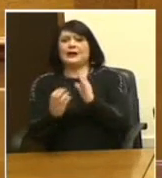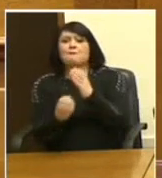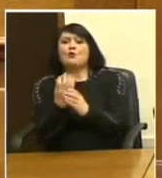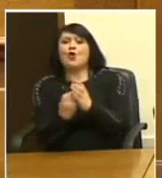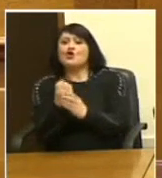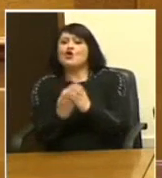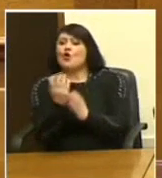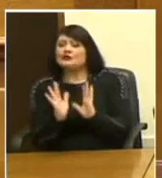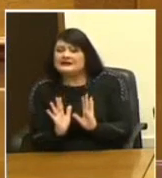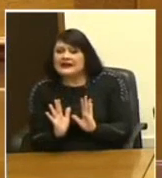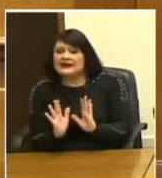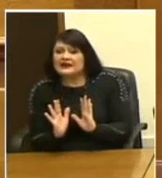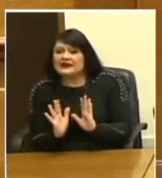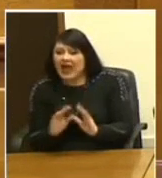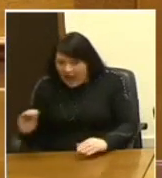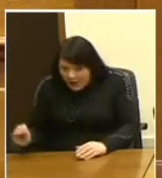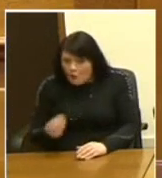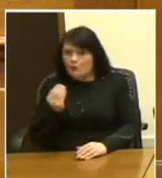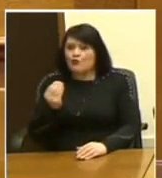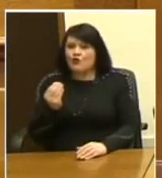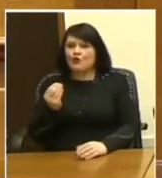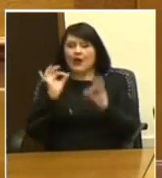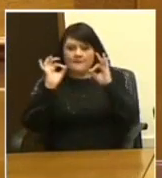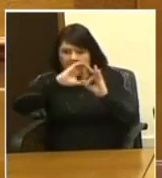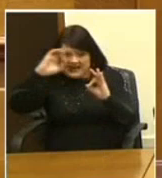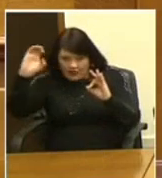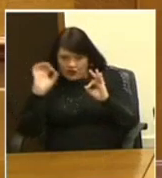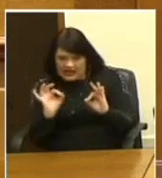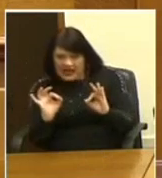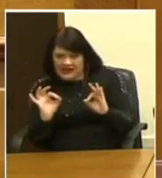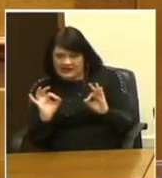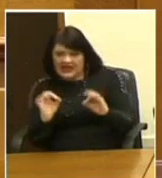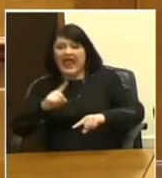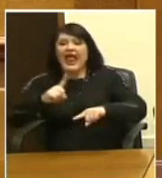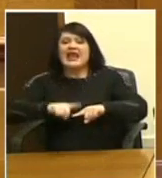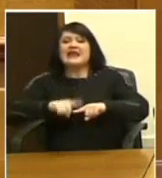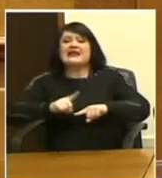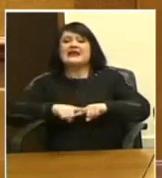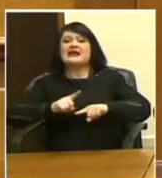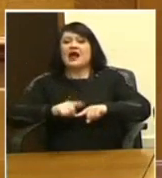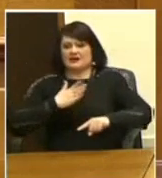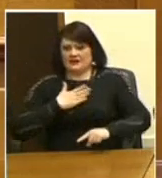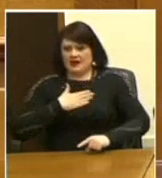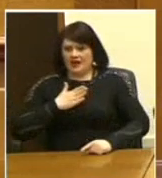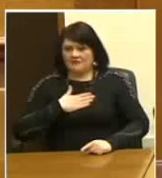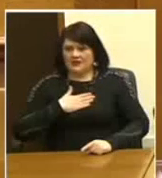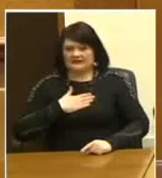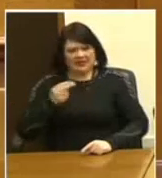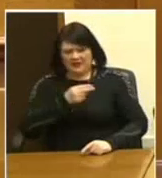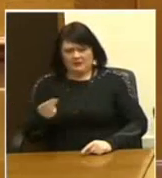προϊόντα προέλευσης ΠΟΠ, τα μακεδονικά, της ελληνικής Μακεδονίας και δεν υπάρχει κανένα τέτοιο